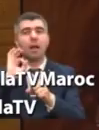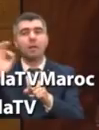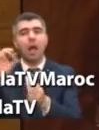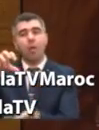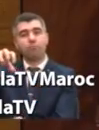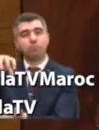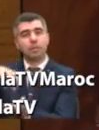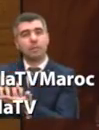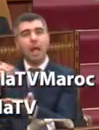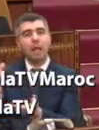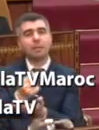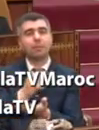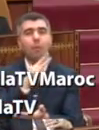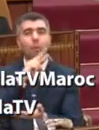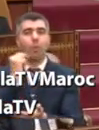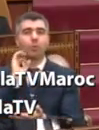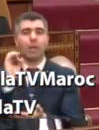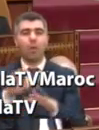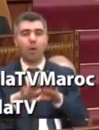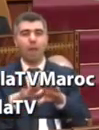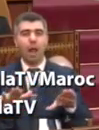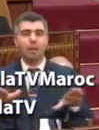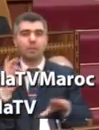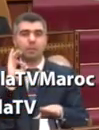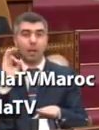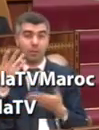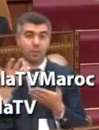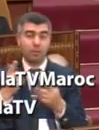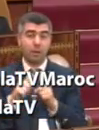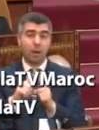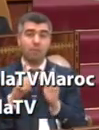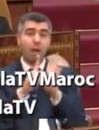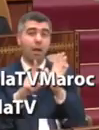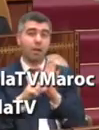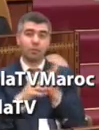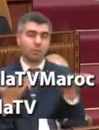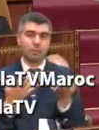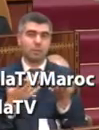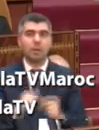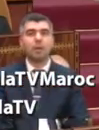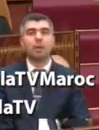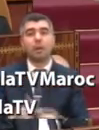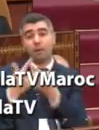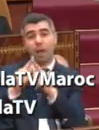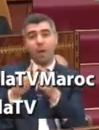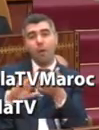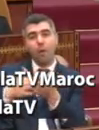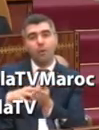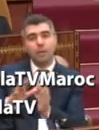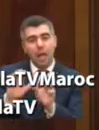والدفاع عن حرية وكرامة الإنسان الفلسطيني في أرضهم المحتلة والخاضعة لسلطة